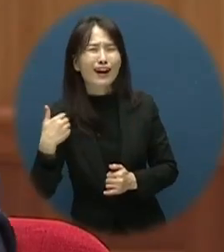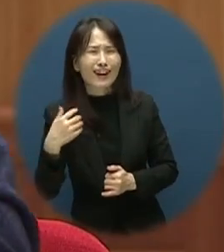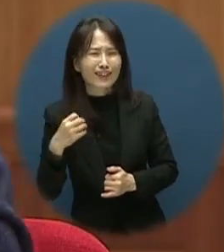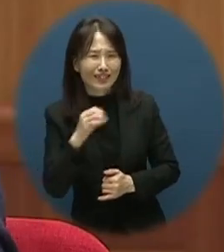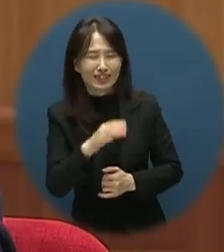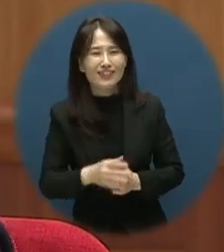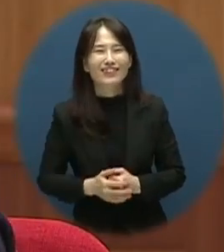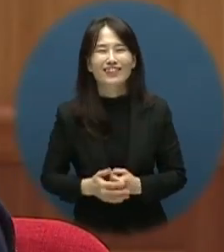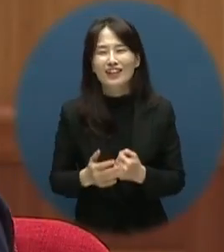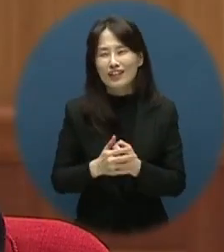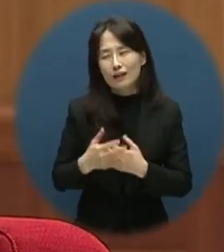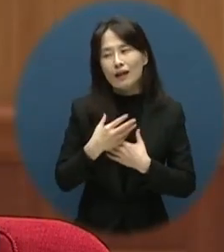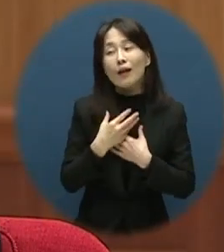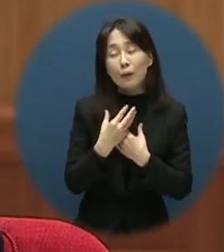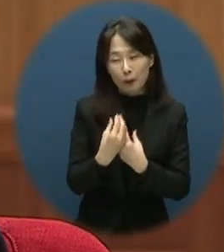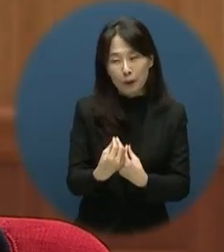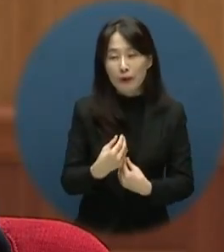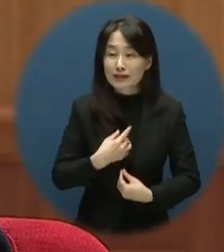그래서 좀 안심했죠.